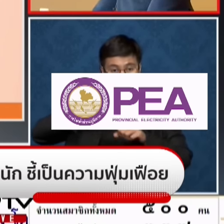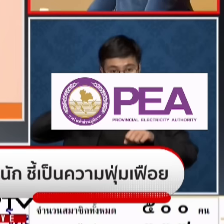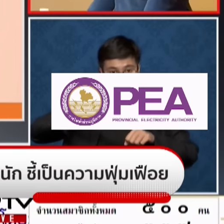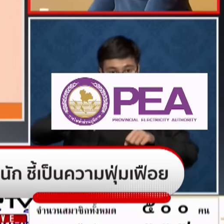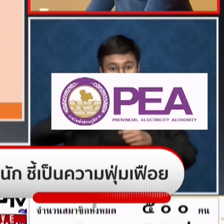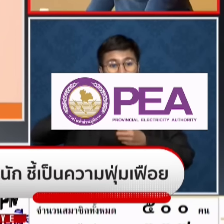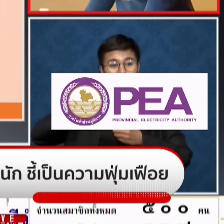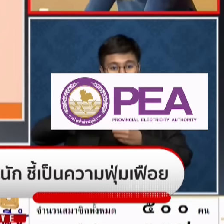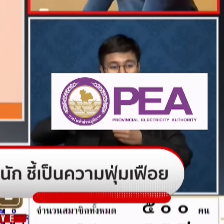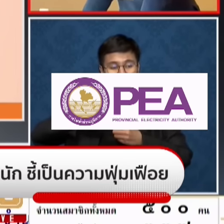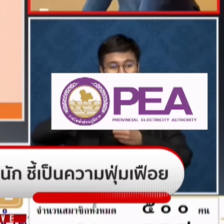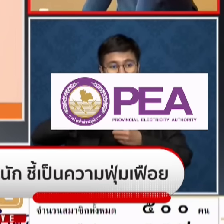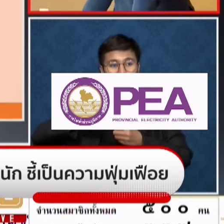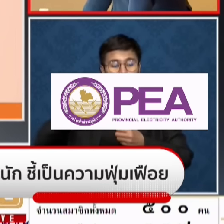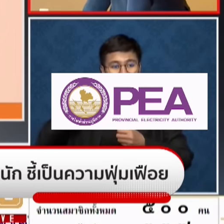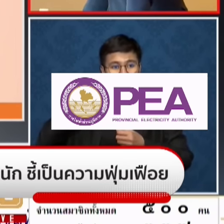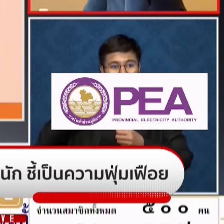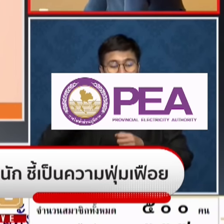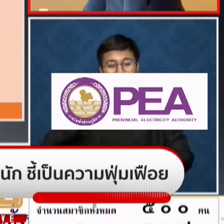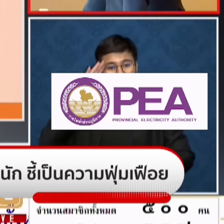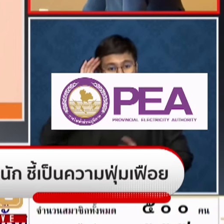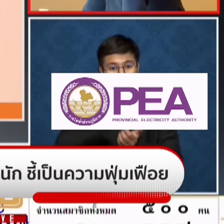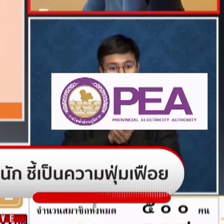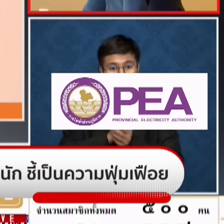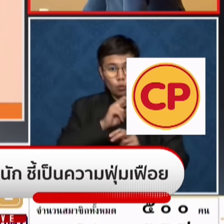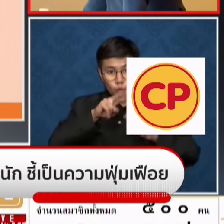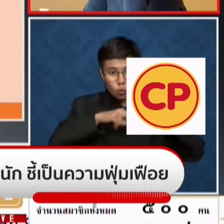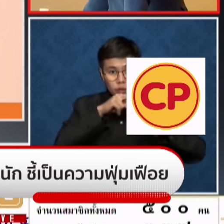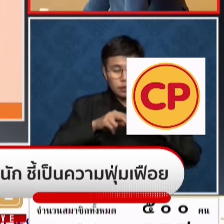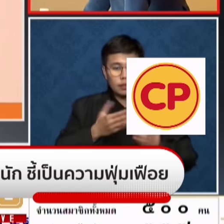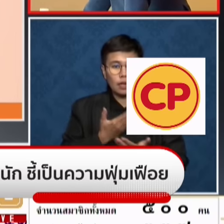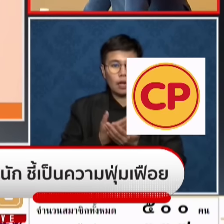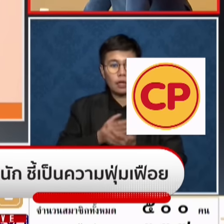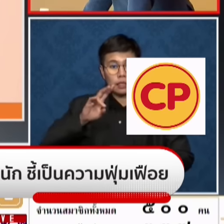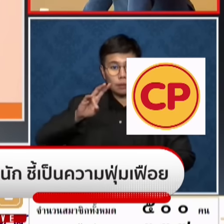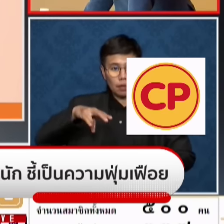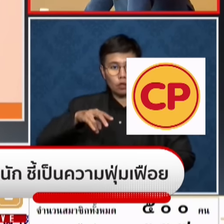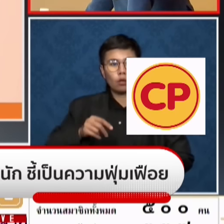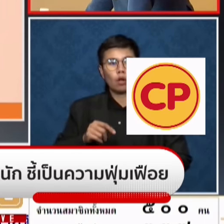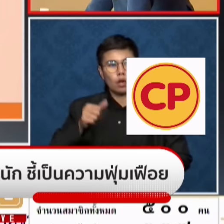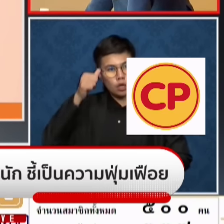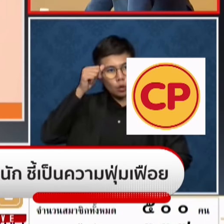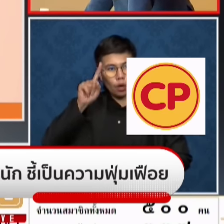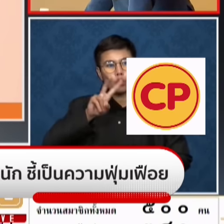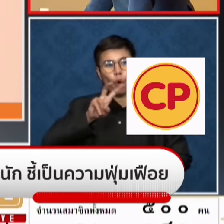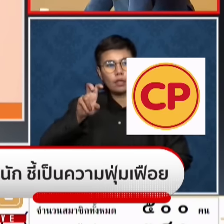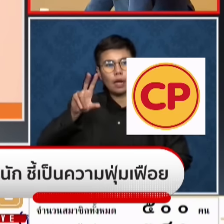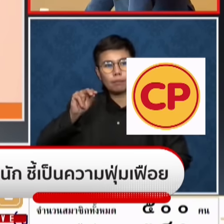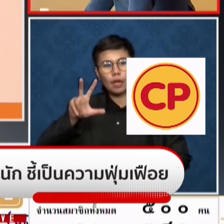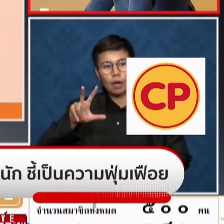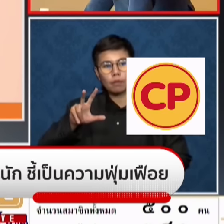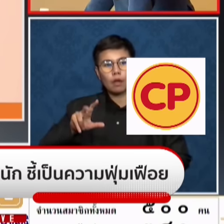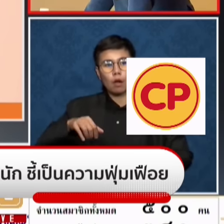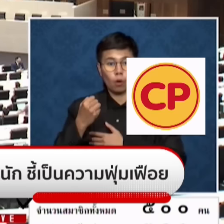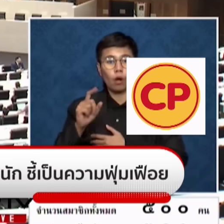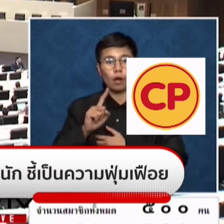ในส่วนของสำนักงานตำรวจแห่งชาติจำนวน 10% เดี๋ยวให้ไปฟังบางช่วงบางตอนที่ทั้งสองท่านอภิปรายในสภาวันนี้ค่ะ